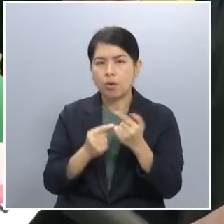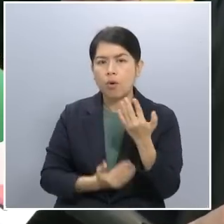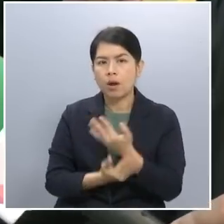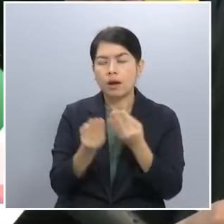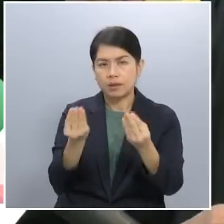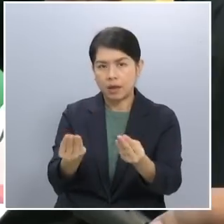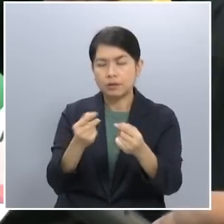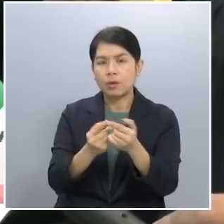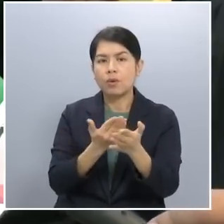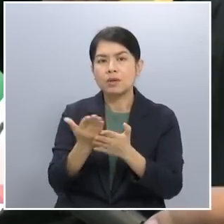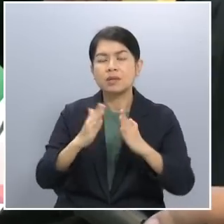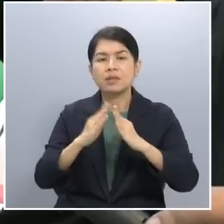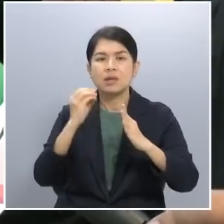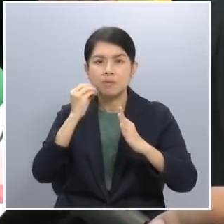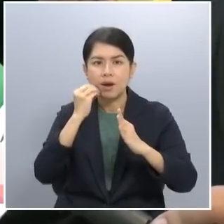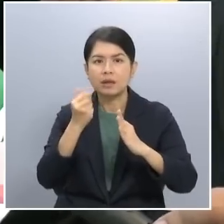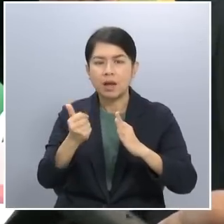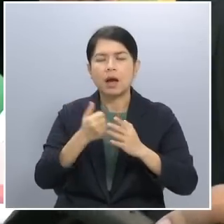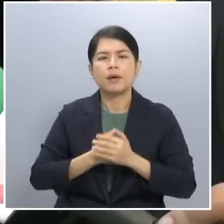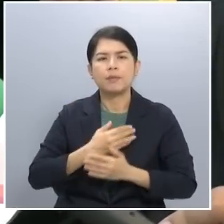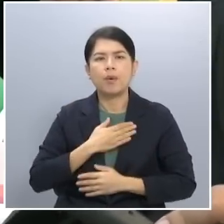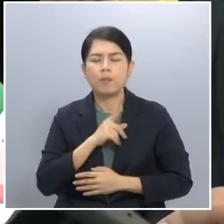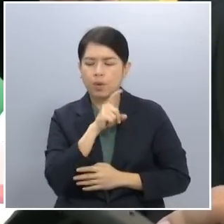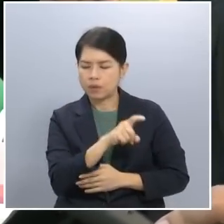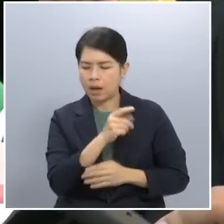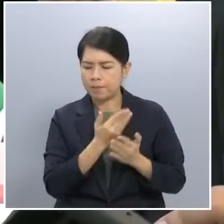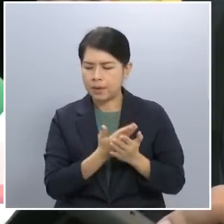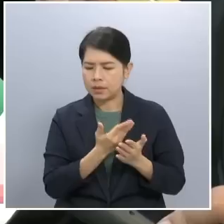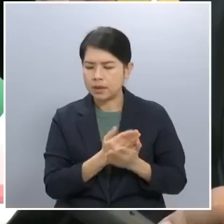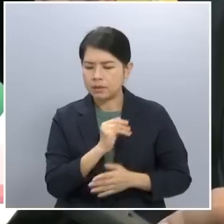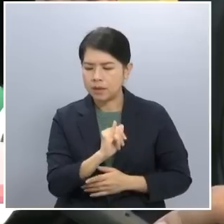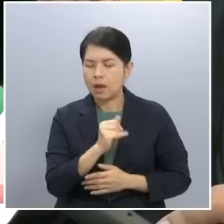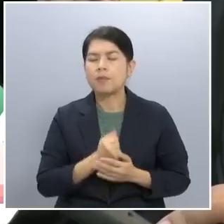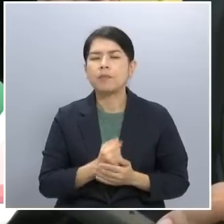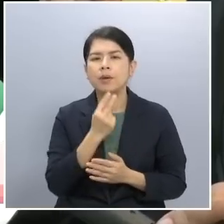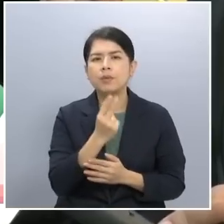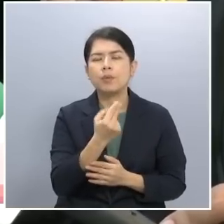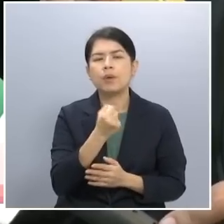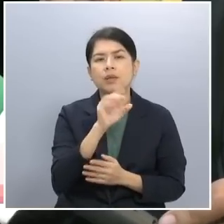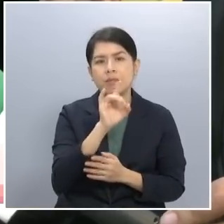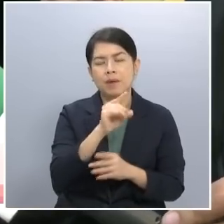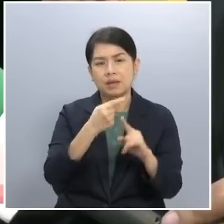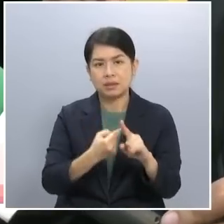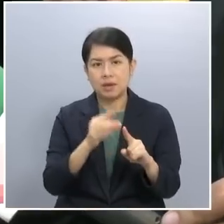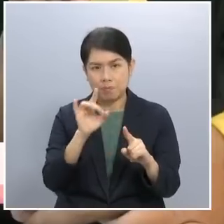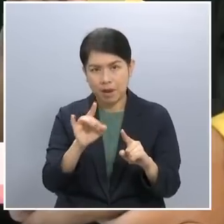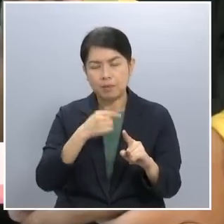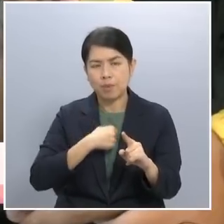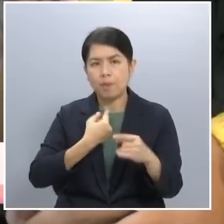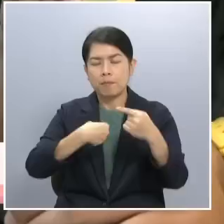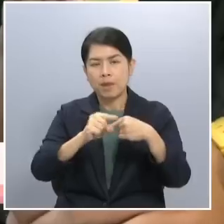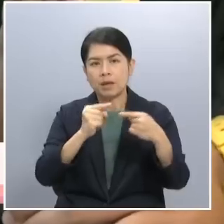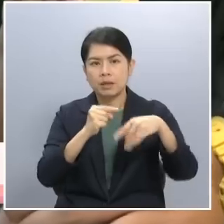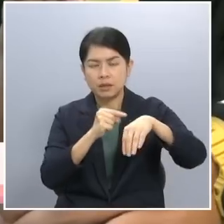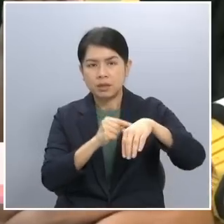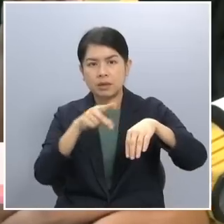มก็กำลังมึนผมก็ไม่ได้ถามราคาไปเห็นตัวเลขเอาวันที่18สิงหาที่ปปช.ผมไปตามเรื่องที่ปปช.คือมัน